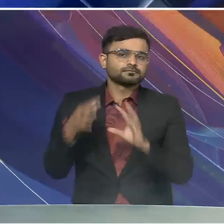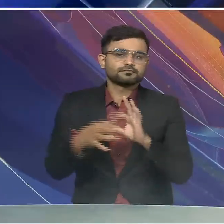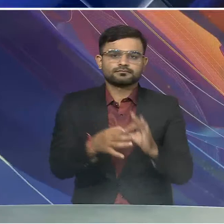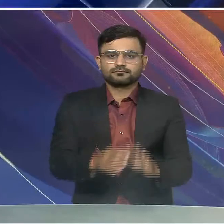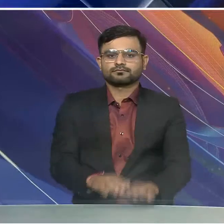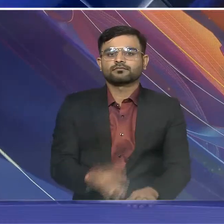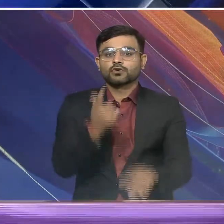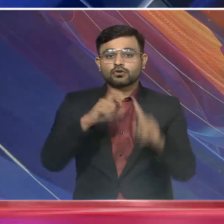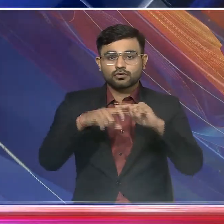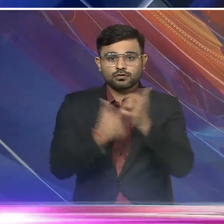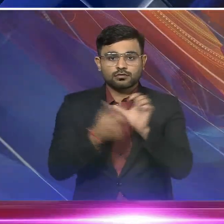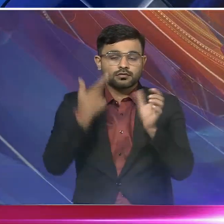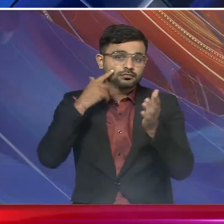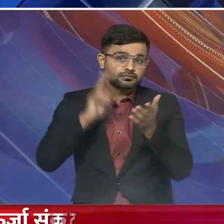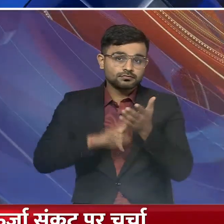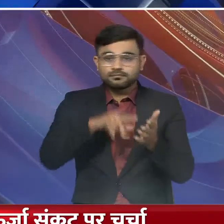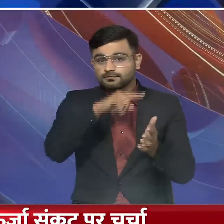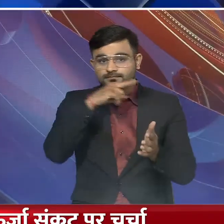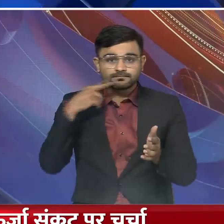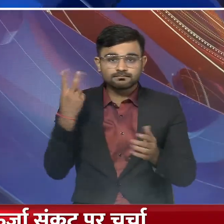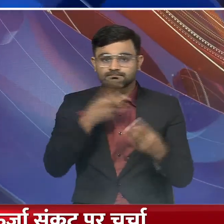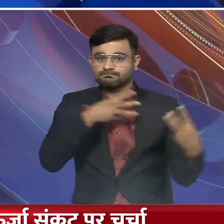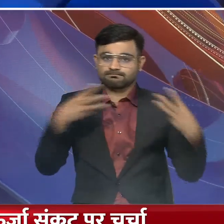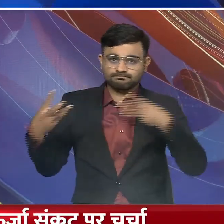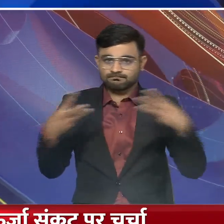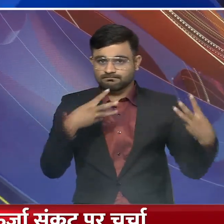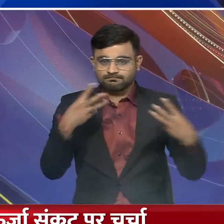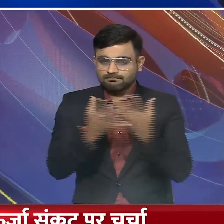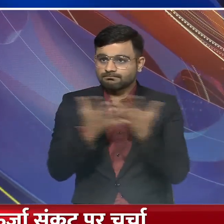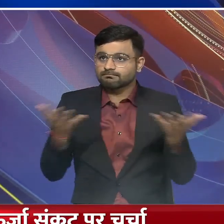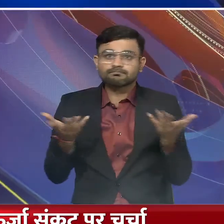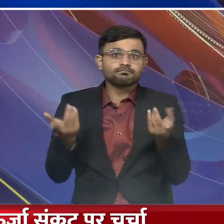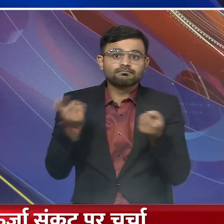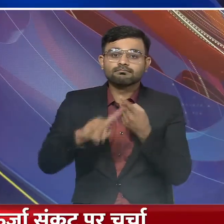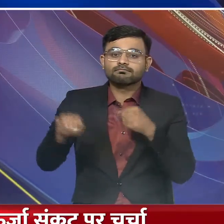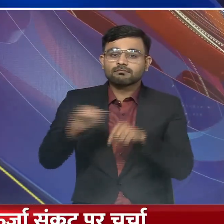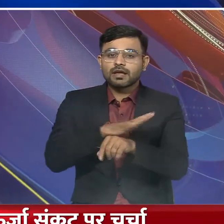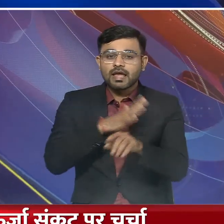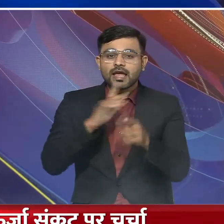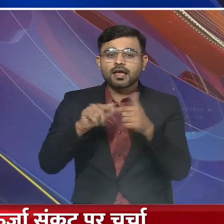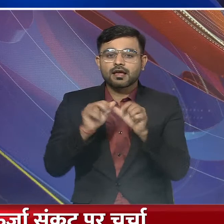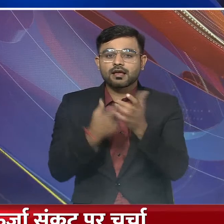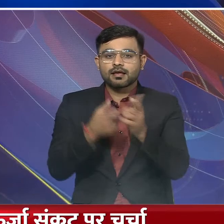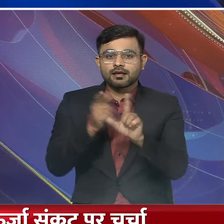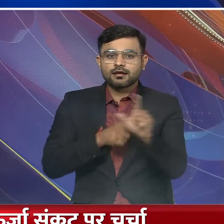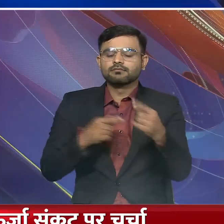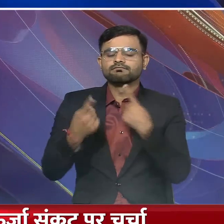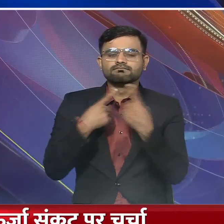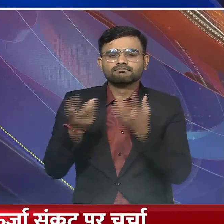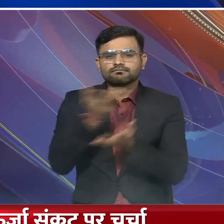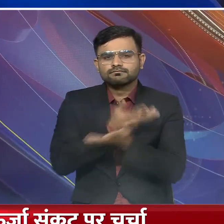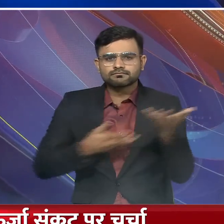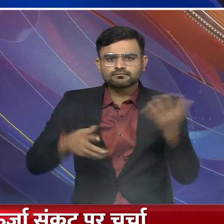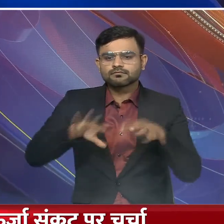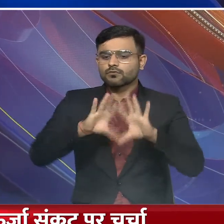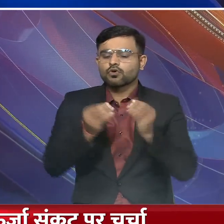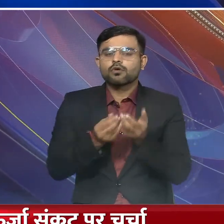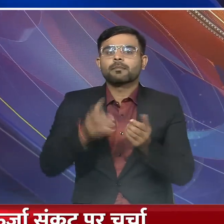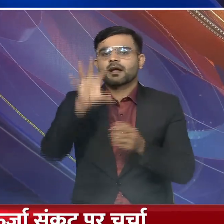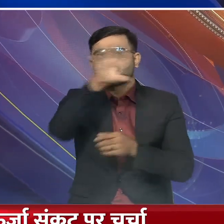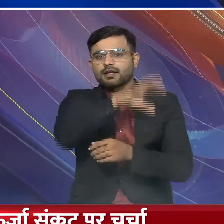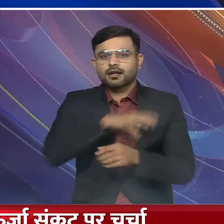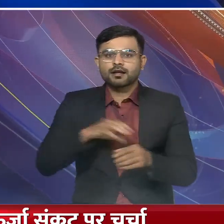यूक्रेन और रूस के बीच जा रही युद्ध से उत्पन्न हुए ऊर्जा संकट पर चर्चा करने के लिए चेक गणराज्य के पराग में